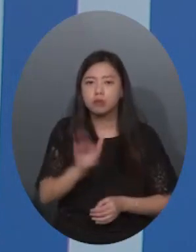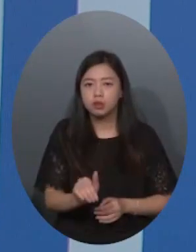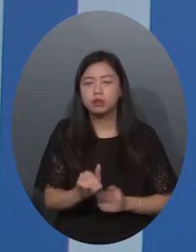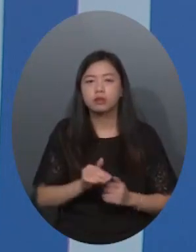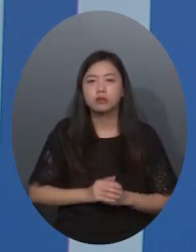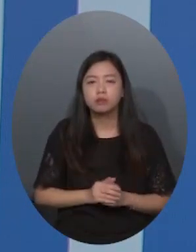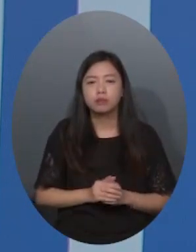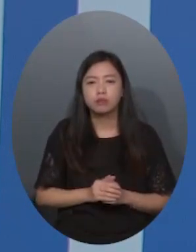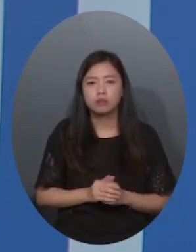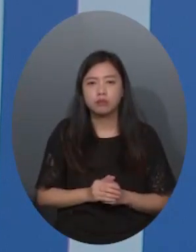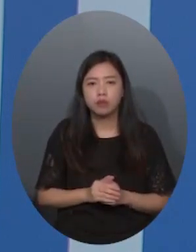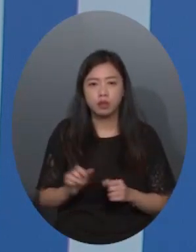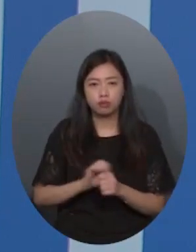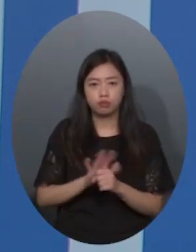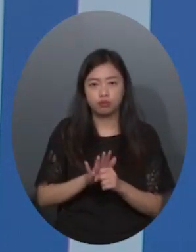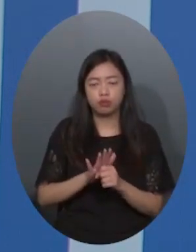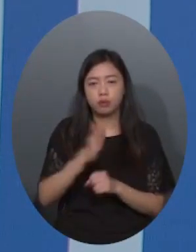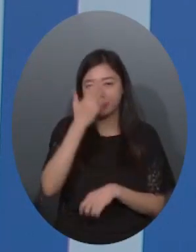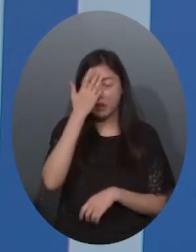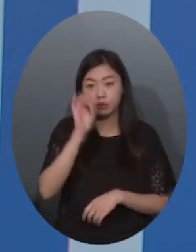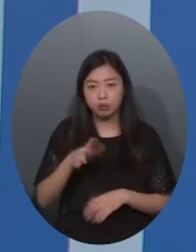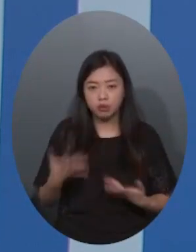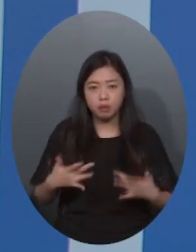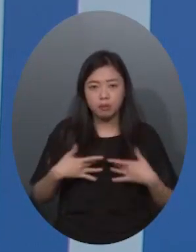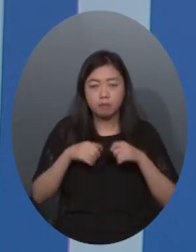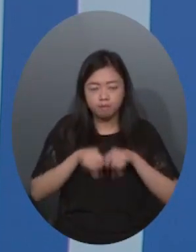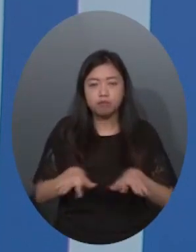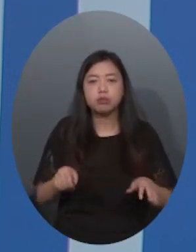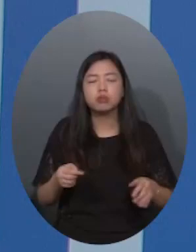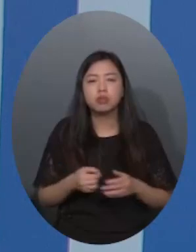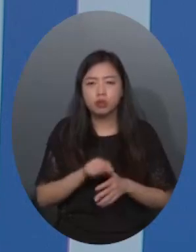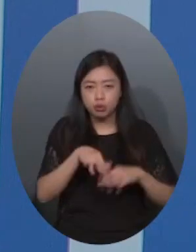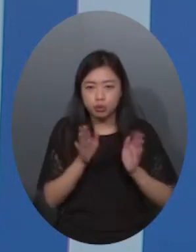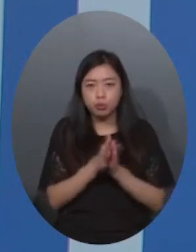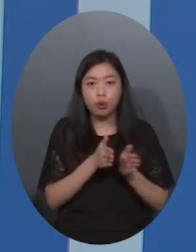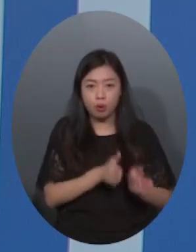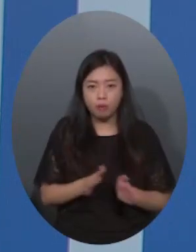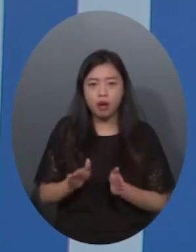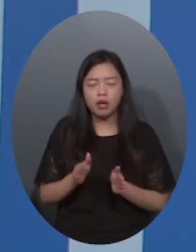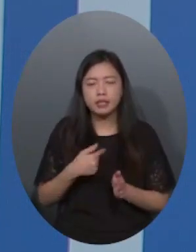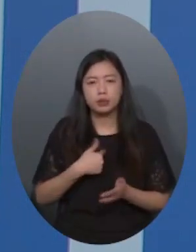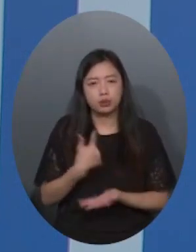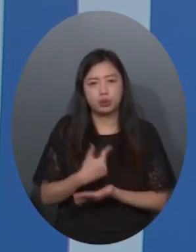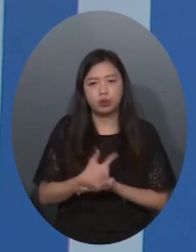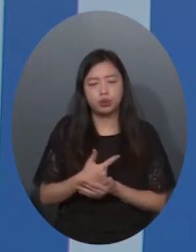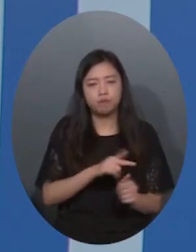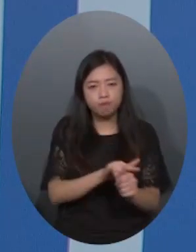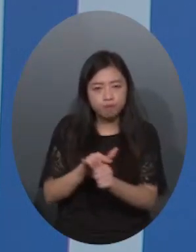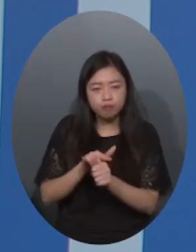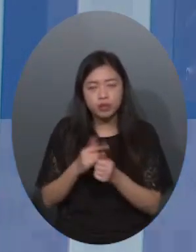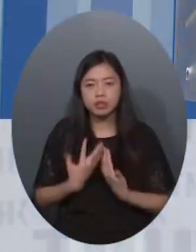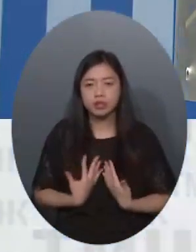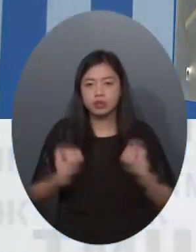在新型冠狀病毒疫情之下，有關的安排是兼顧了各位的健康和安全的。